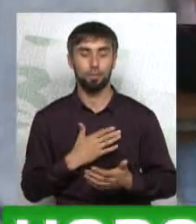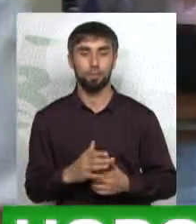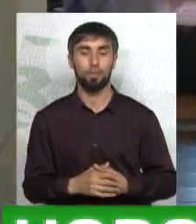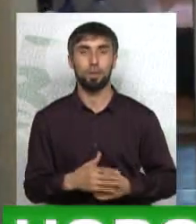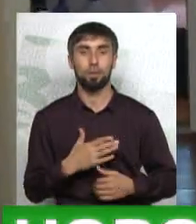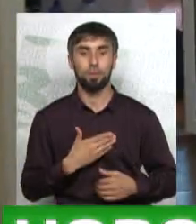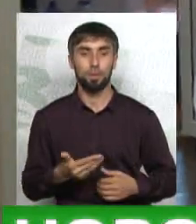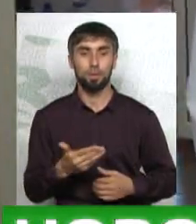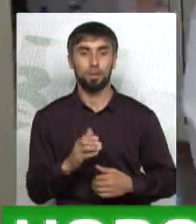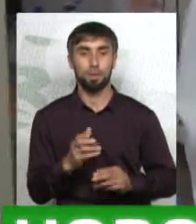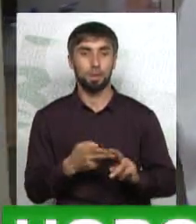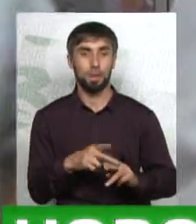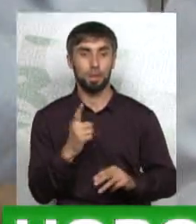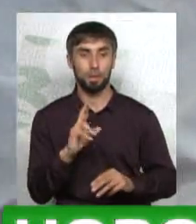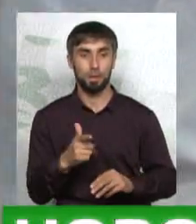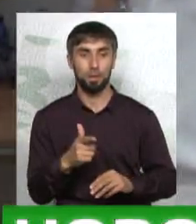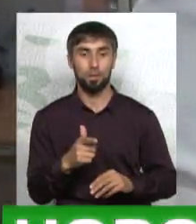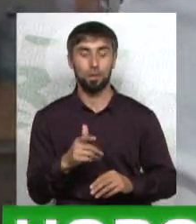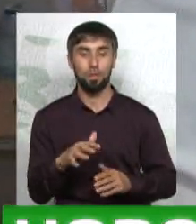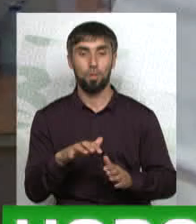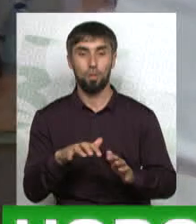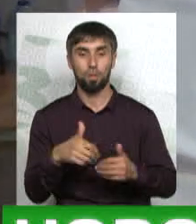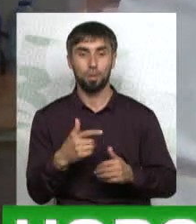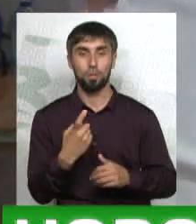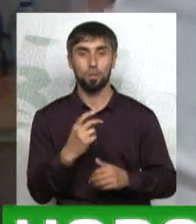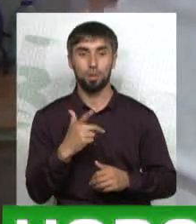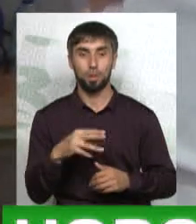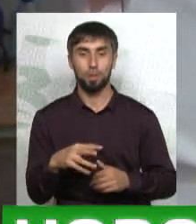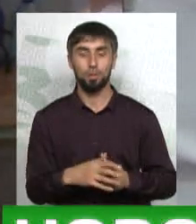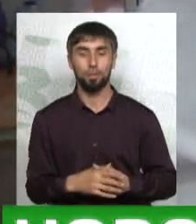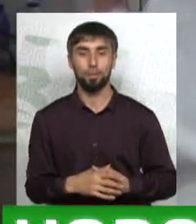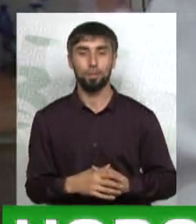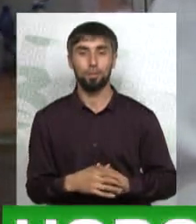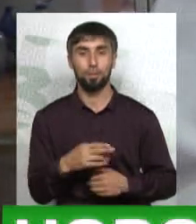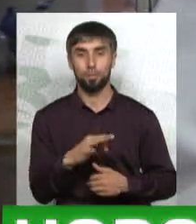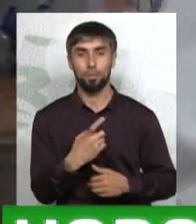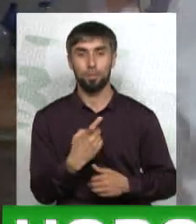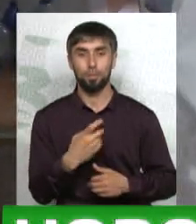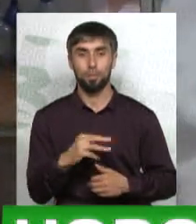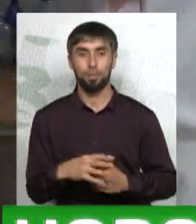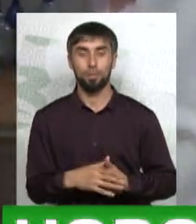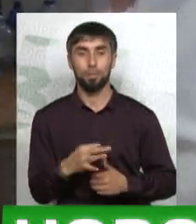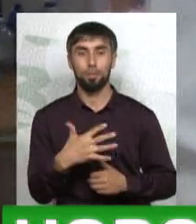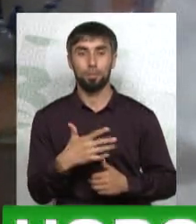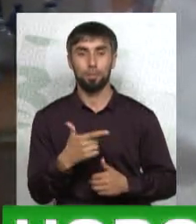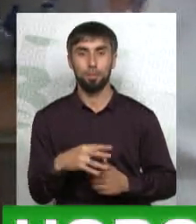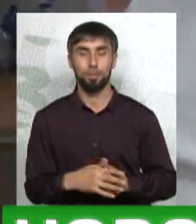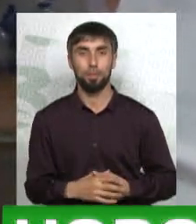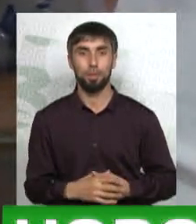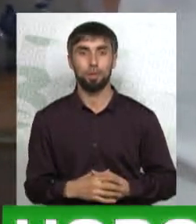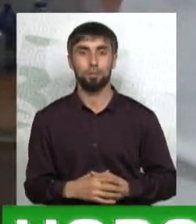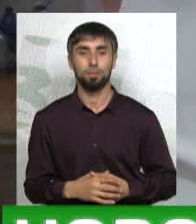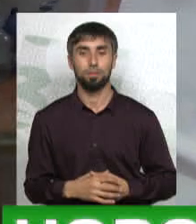Мы с этого килограмма отбираем по 100 грамм две нарезки, по 50 грамм две нарезки